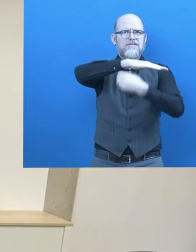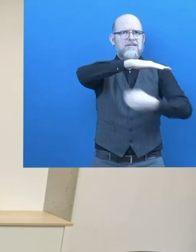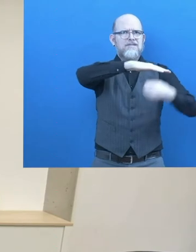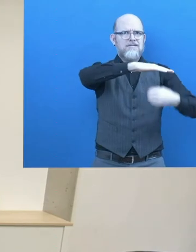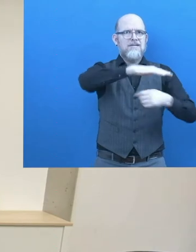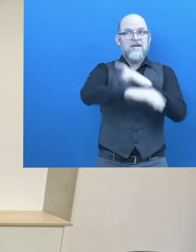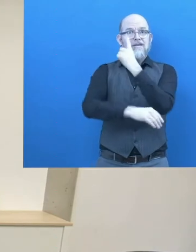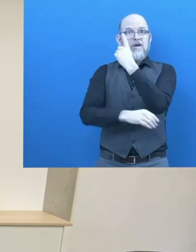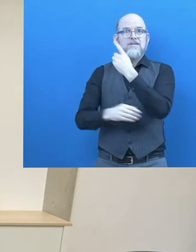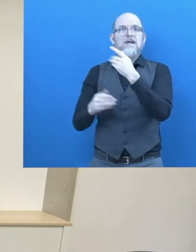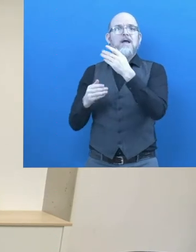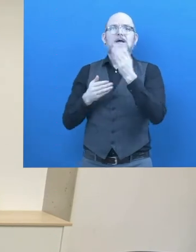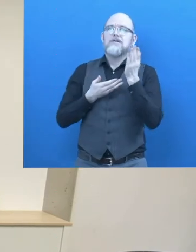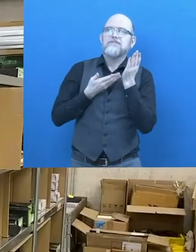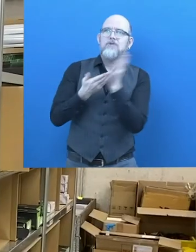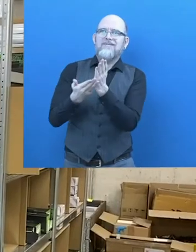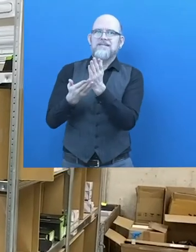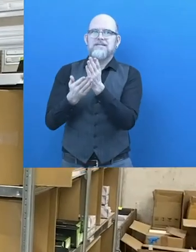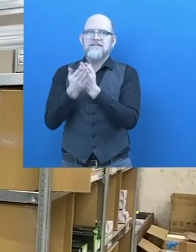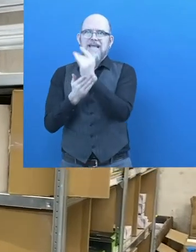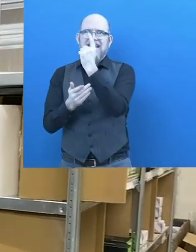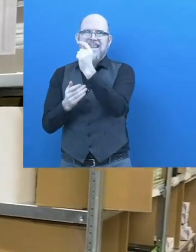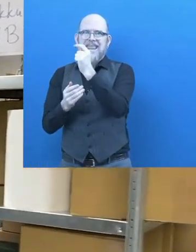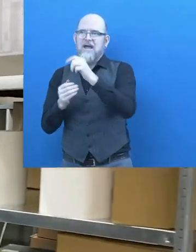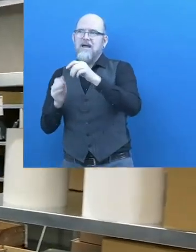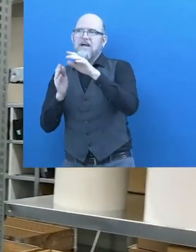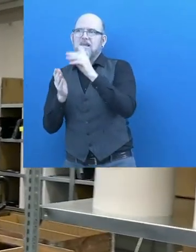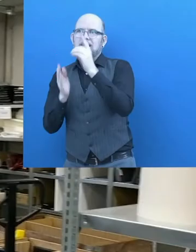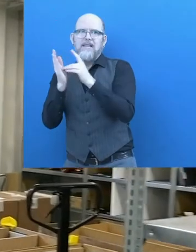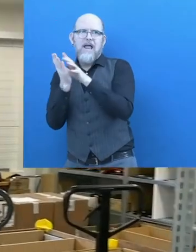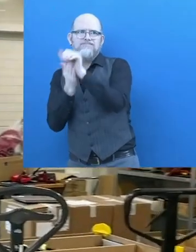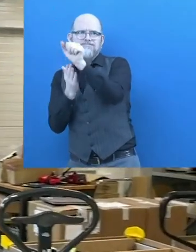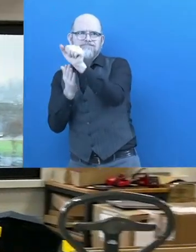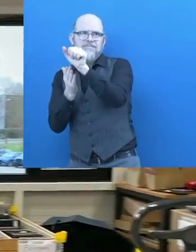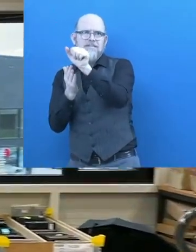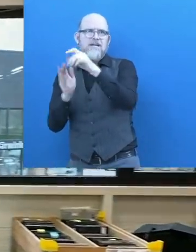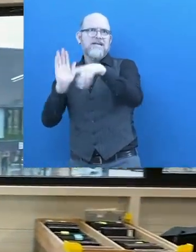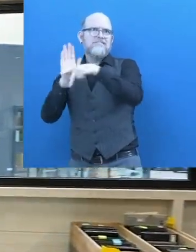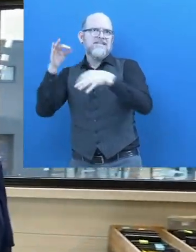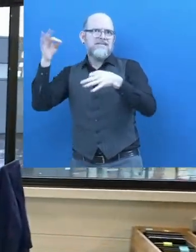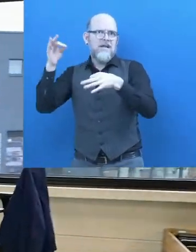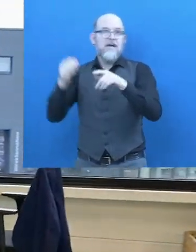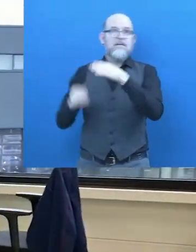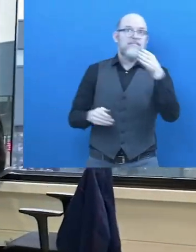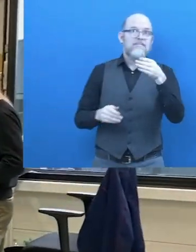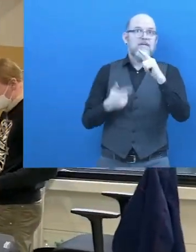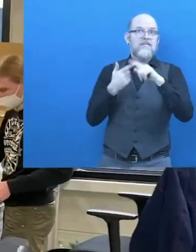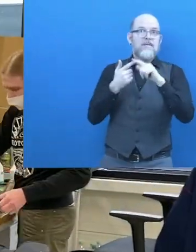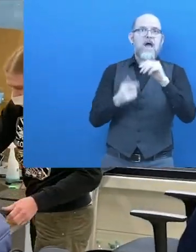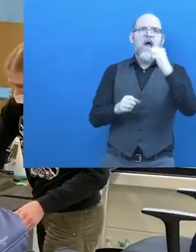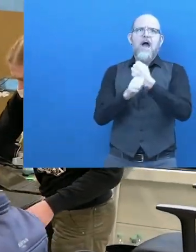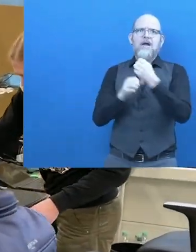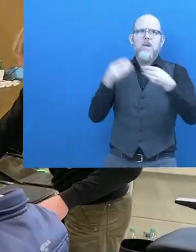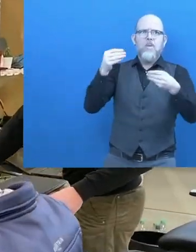Unser Geschäftsmodell basiert auf drei Säulen. Zum einen die Dienstleistung für die zertifizierte Datenlöschung, zum anderen der Verkauf